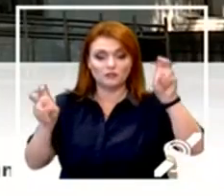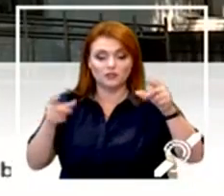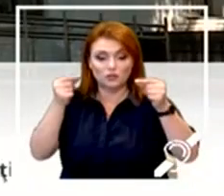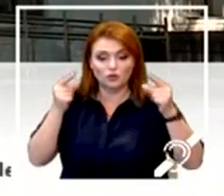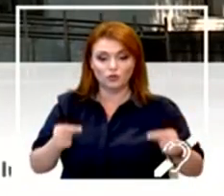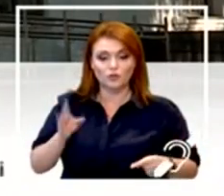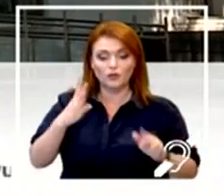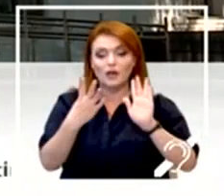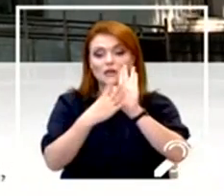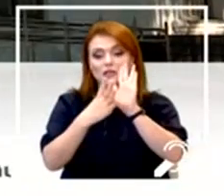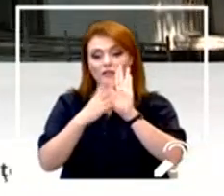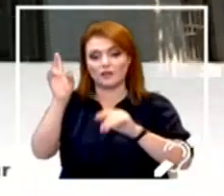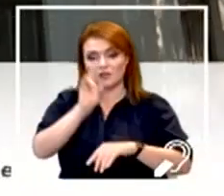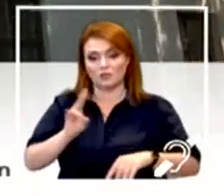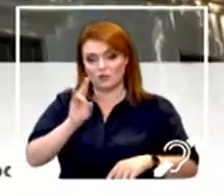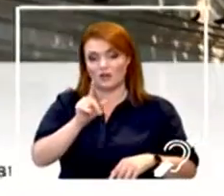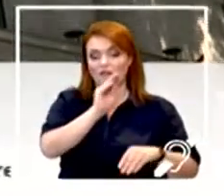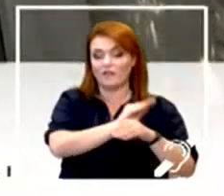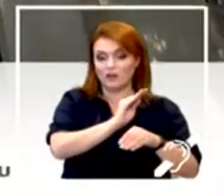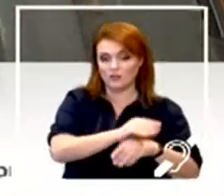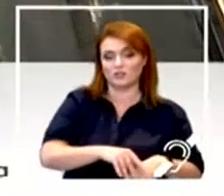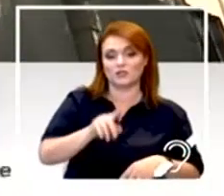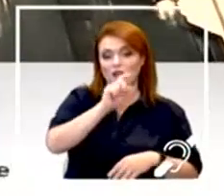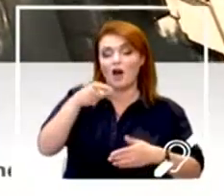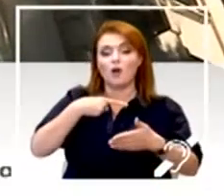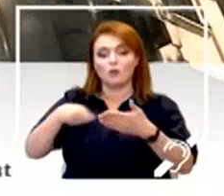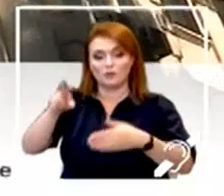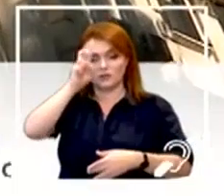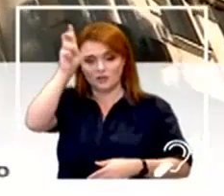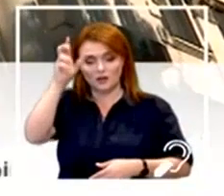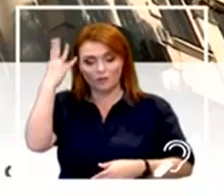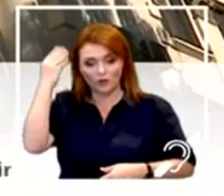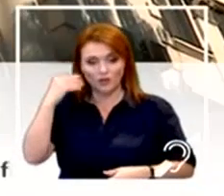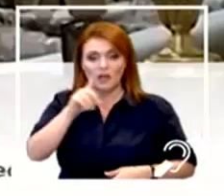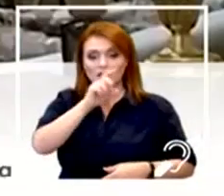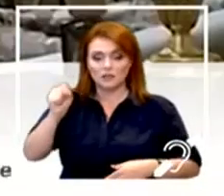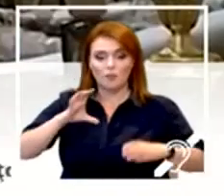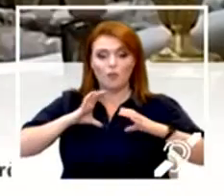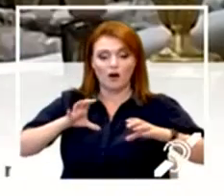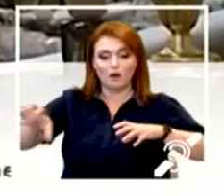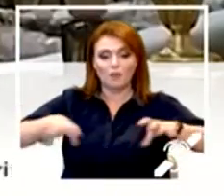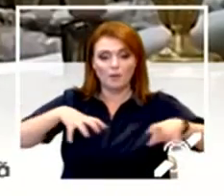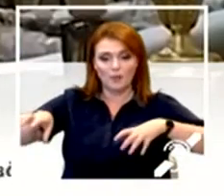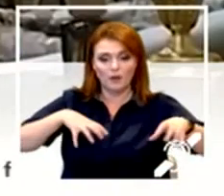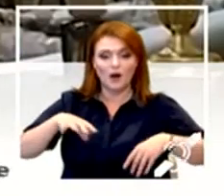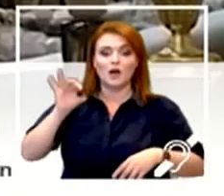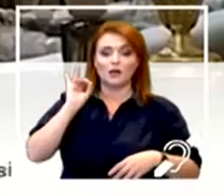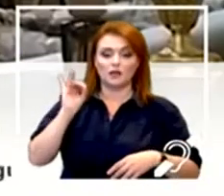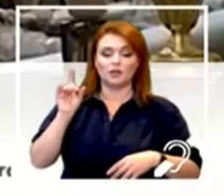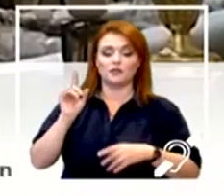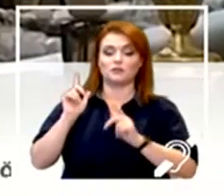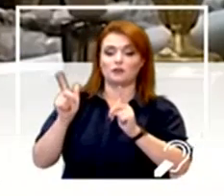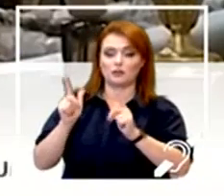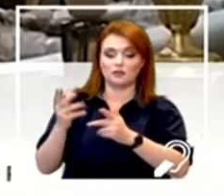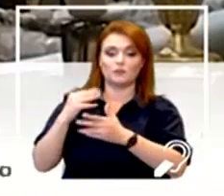9 noiembrie. Igor Dodon este învinuit de trădare de patrie, corupere pasivă, îmbogățire ilicită și acceptarea finanțării partidului de către un